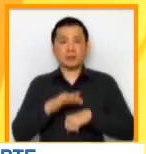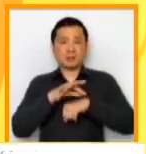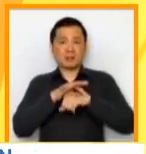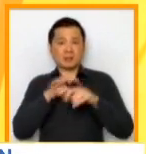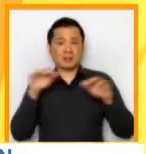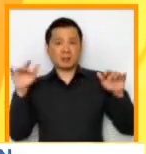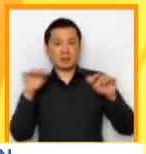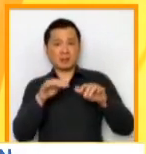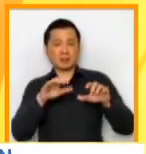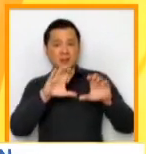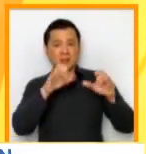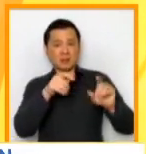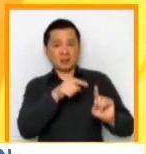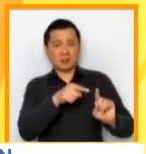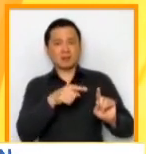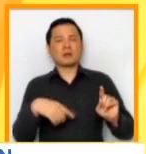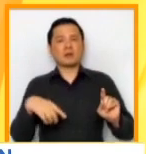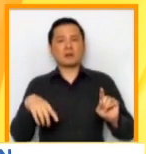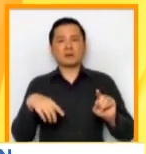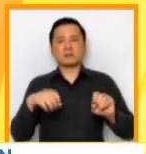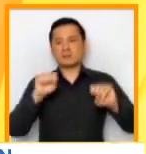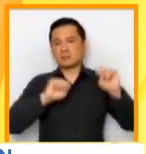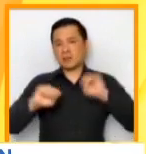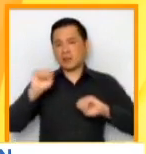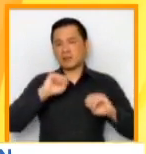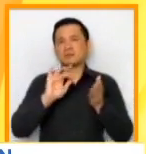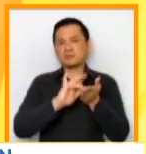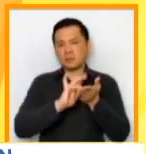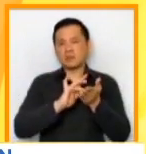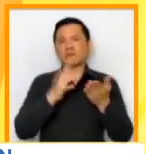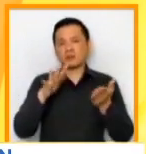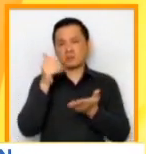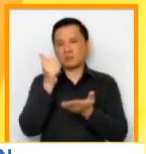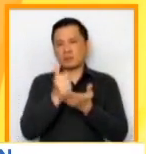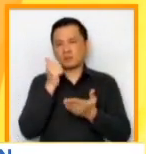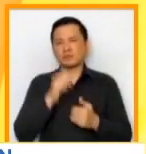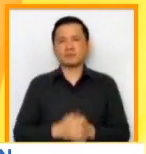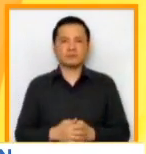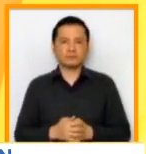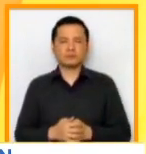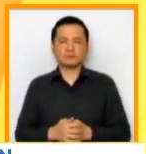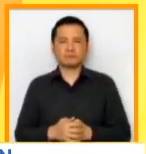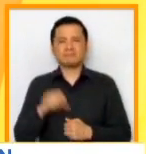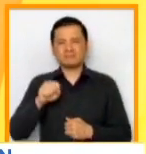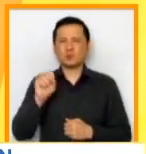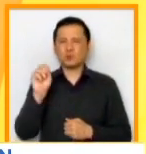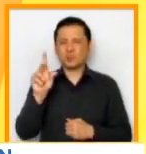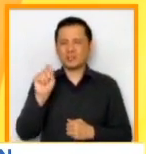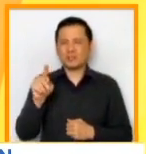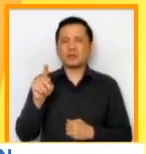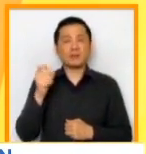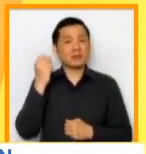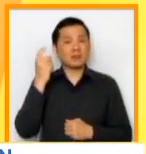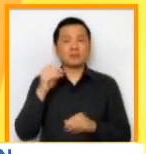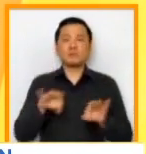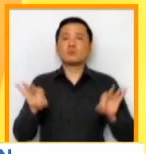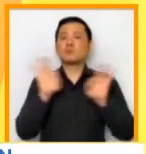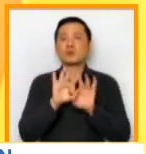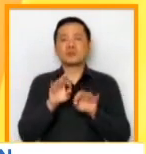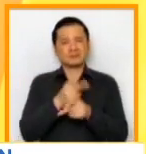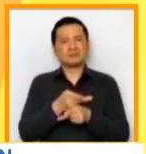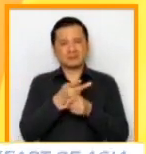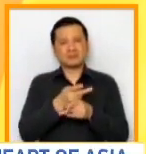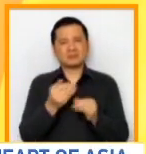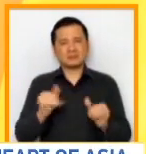allied health sciences at medicine. Okay na rin, basta mag-ingat lang parate, di ba? Parang yung mga